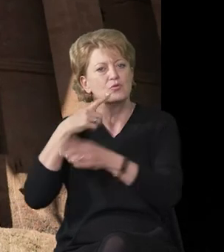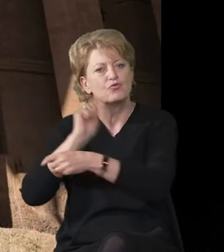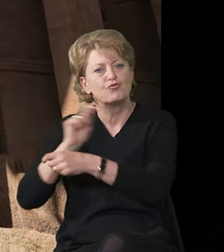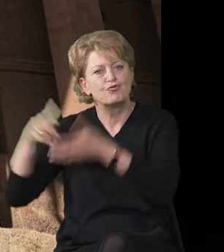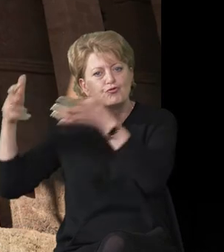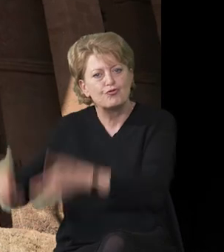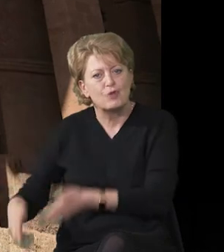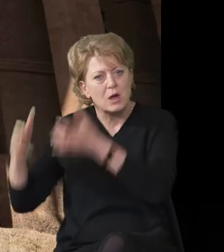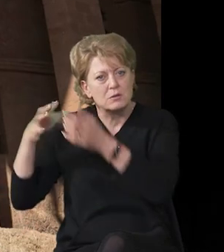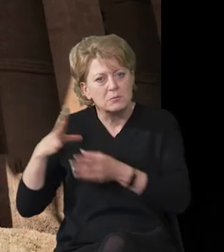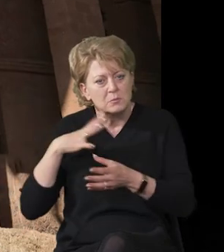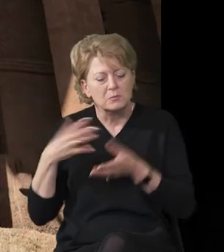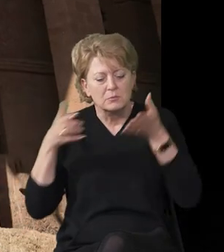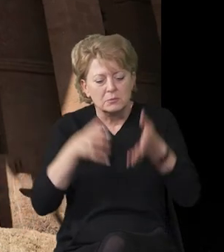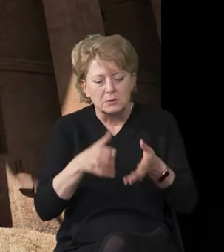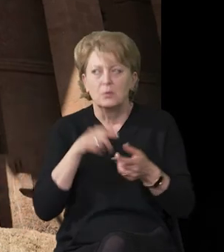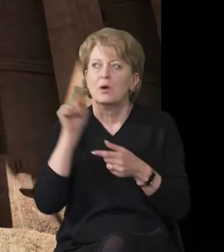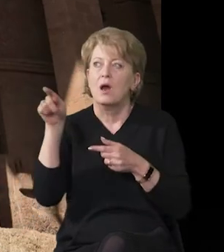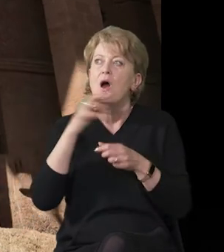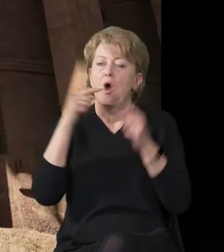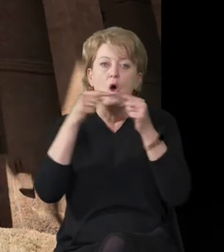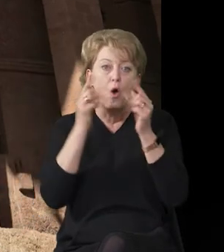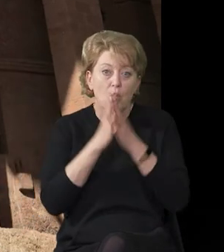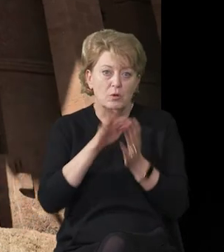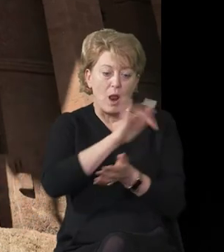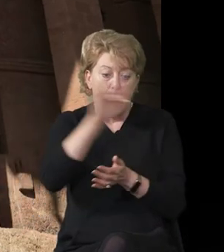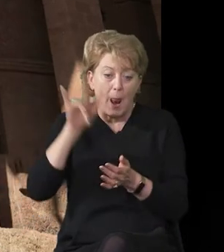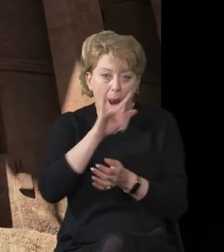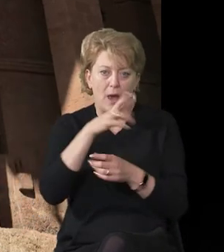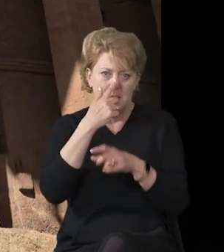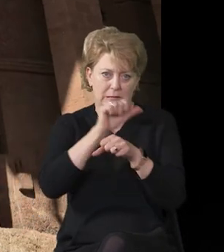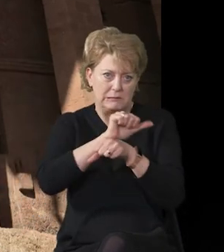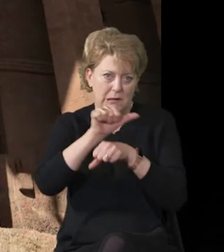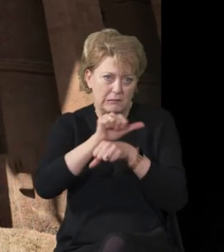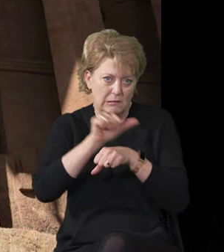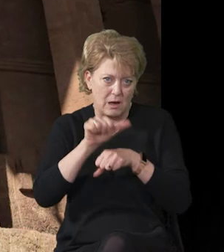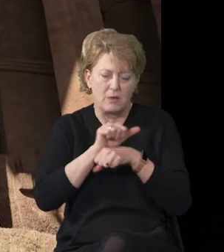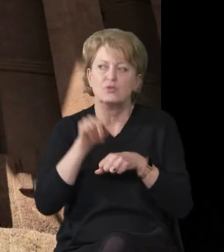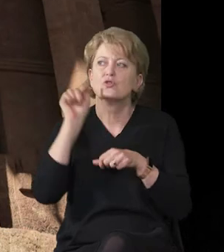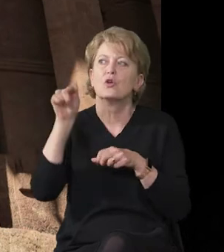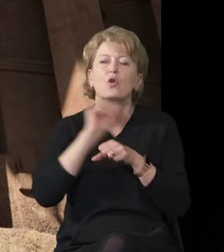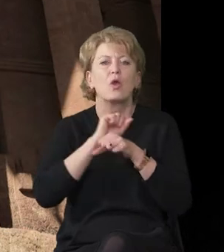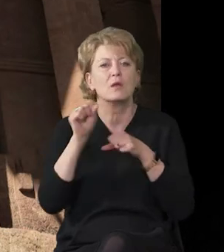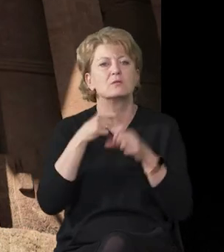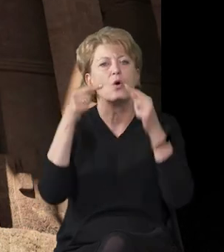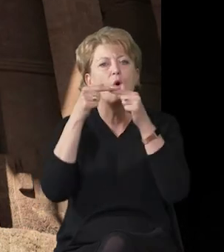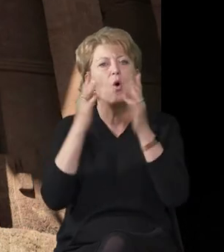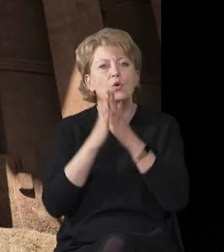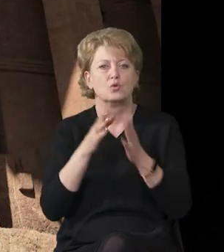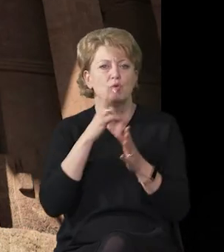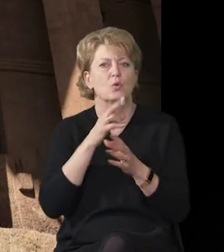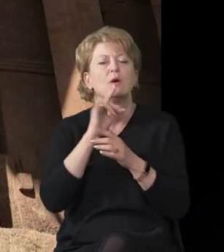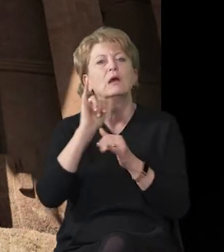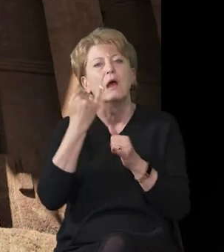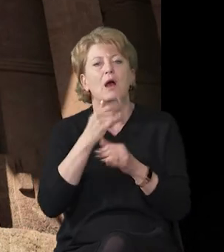jest 11. Ten na zdjęciu to jest Bet Methane Alem, czyli Kościół Zbawiciela Świata. Jest